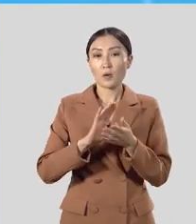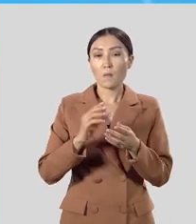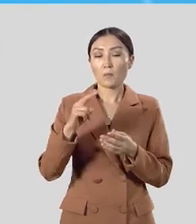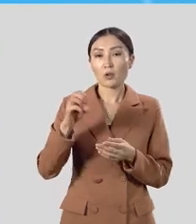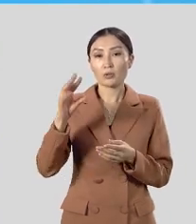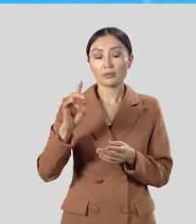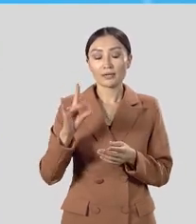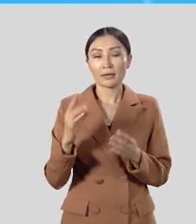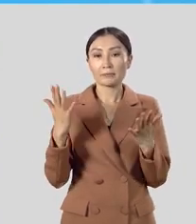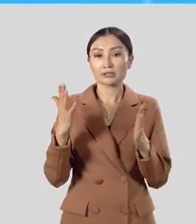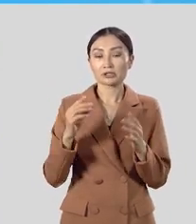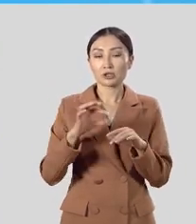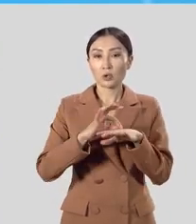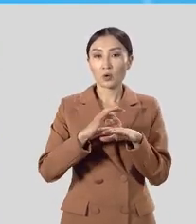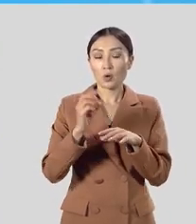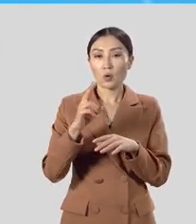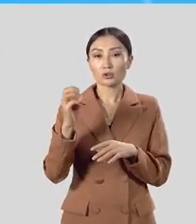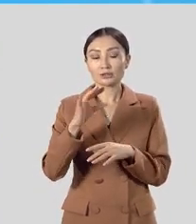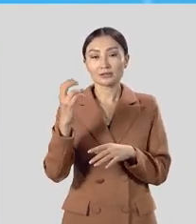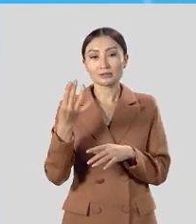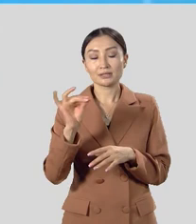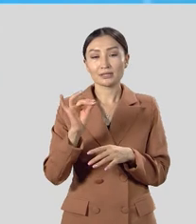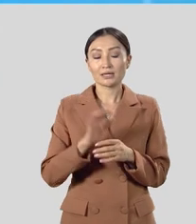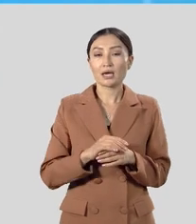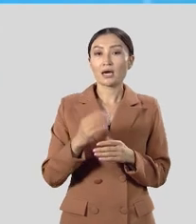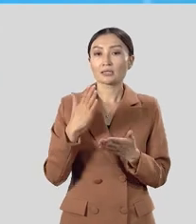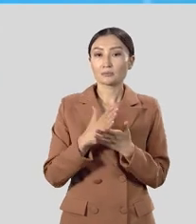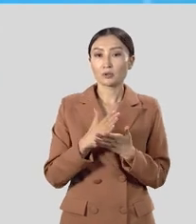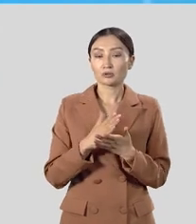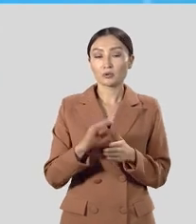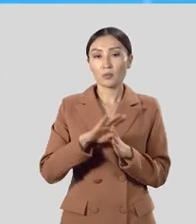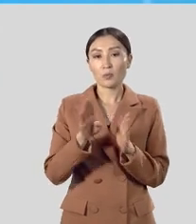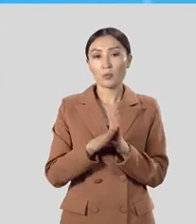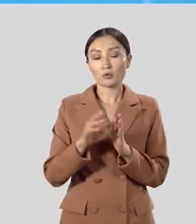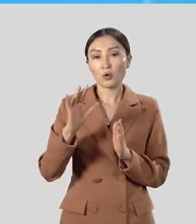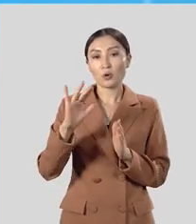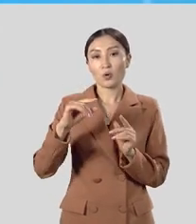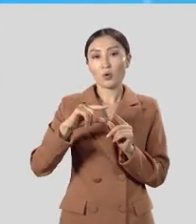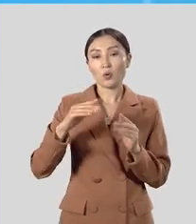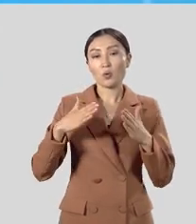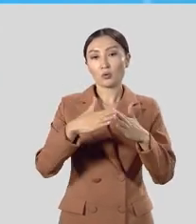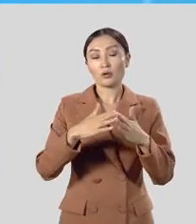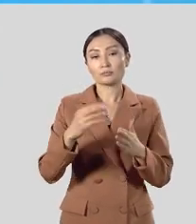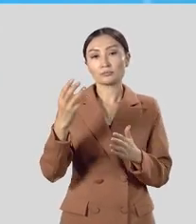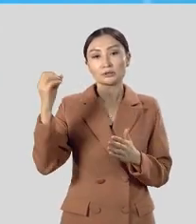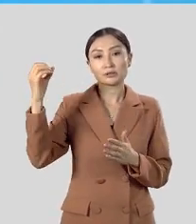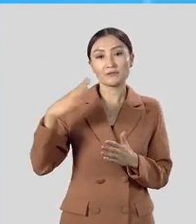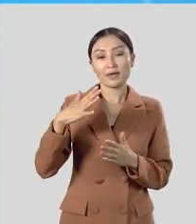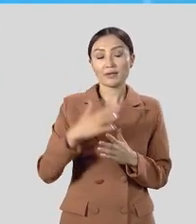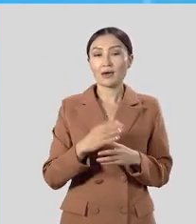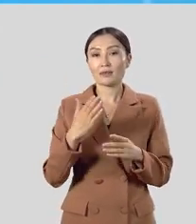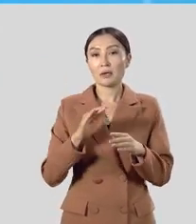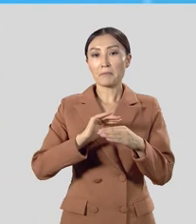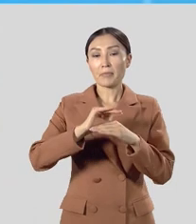с блестящей кожицей и многочисленными устицами, расположенными под углом к свету. У некоторых растений листья